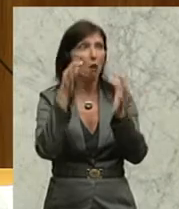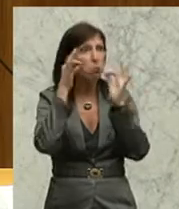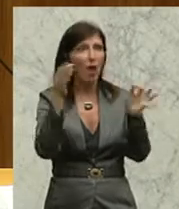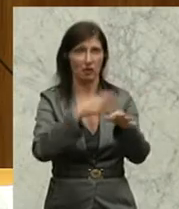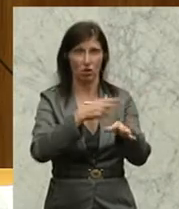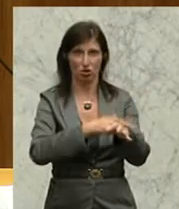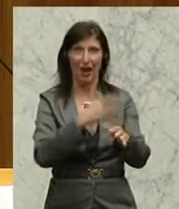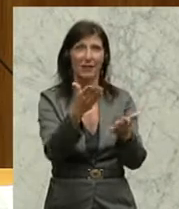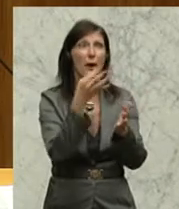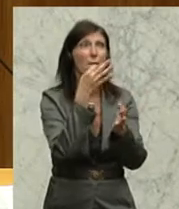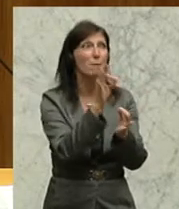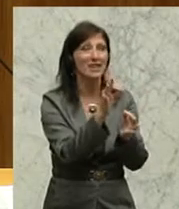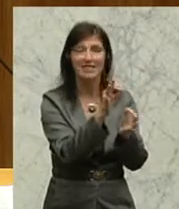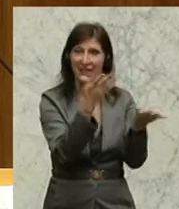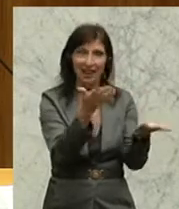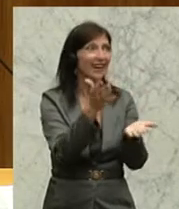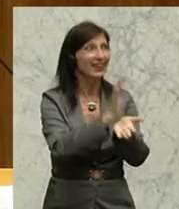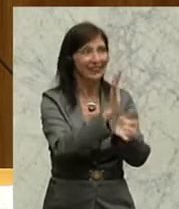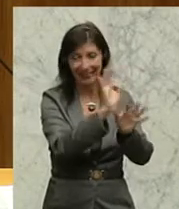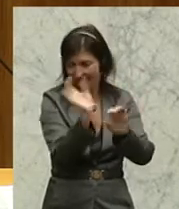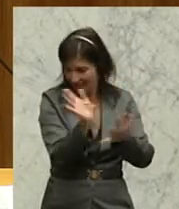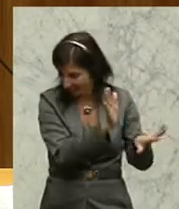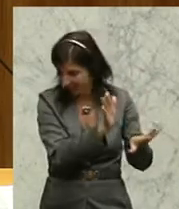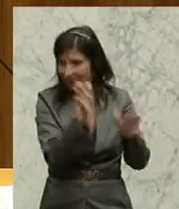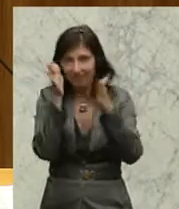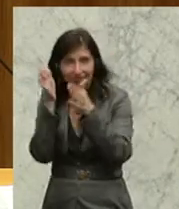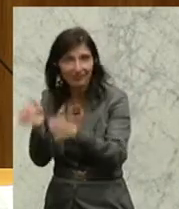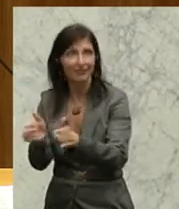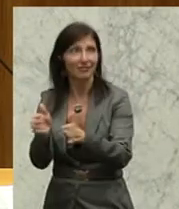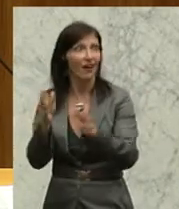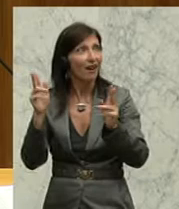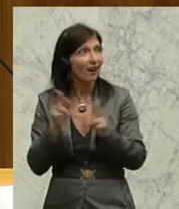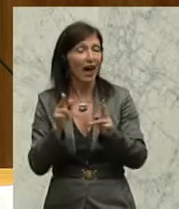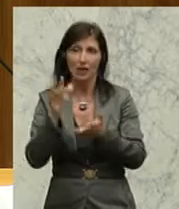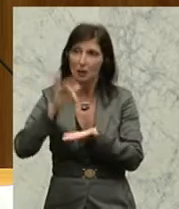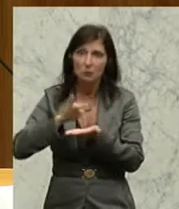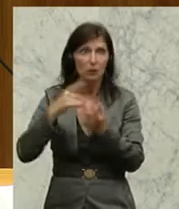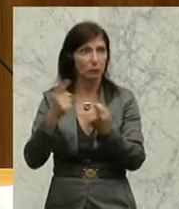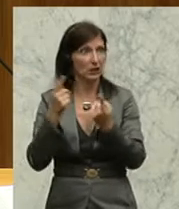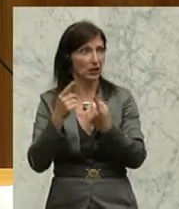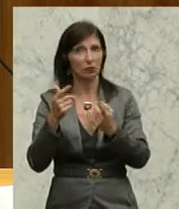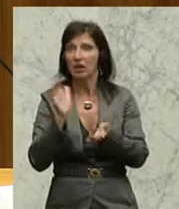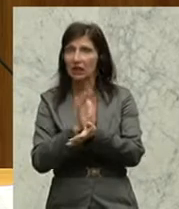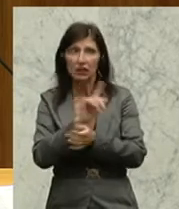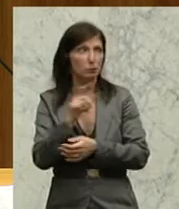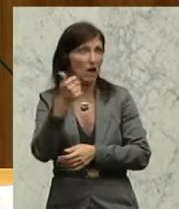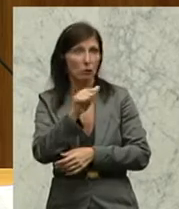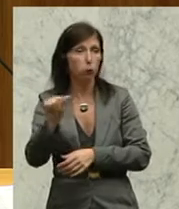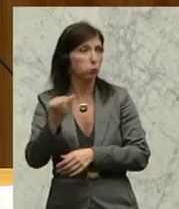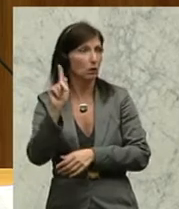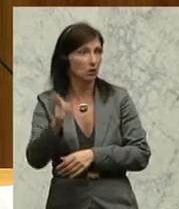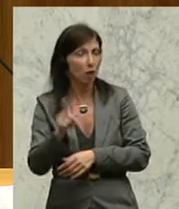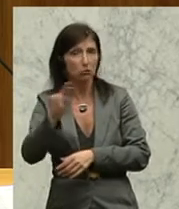wird auch diesen kleinen geräten bei drehs mittel kredite staat kredite bis 100000 euro und übernehmen wird dort als staat die haftung